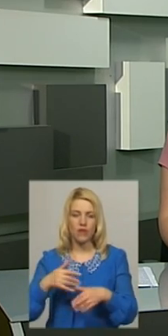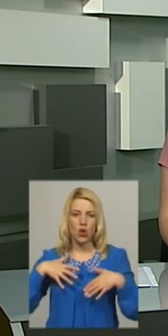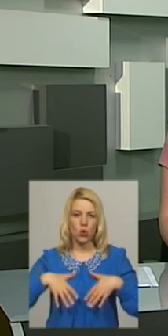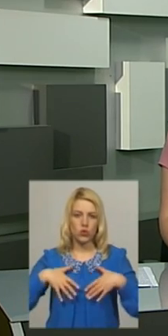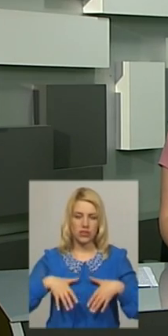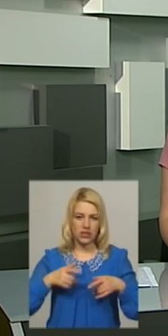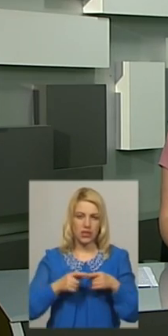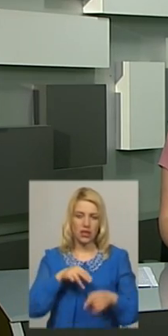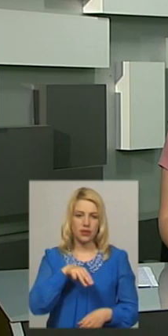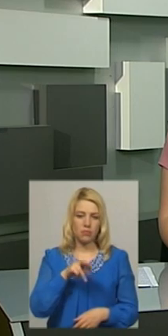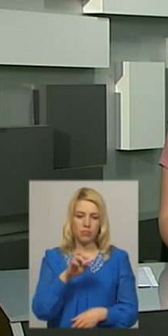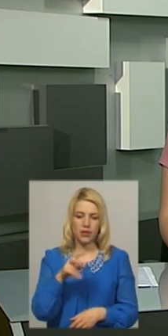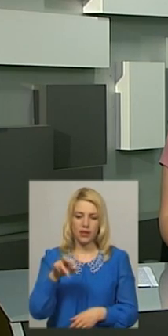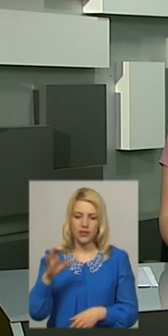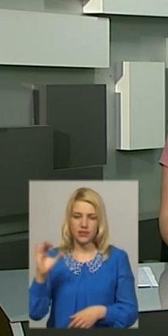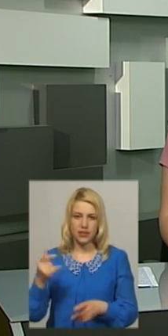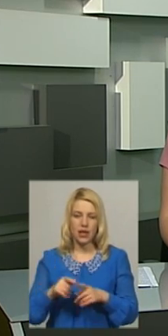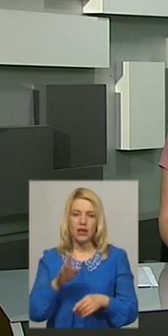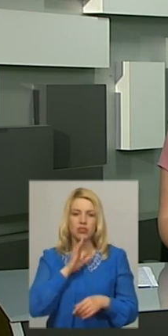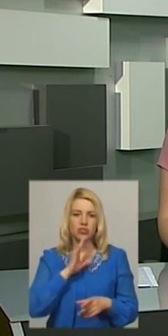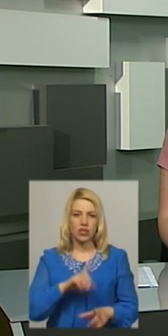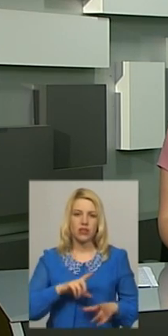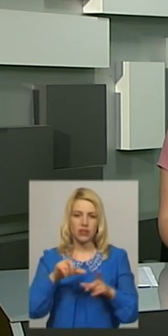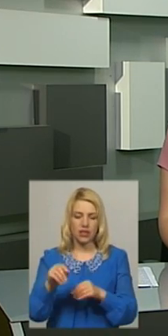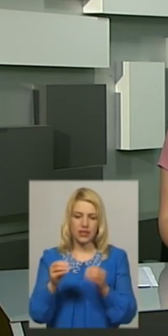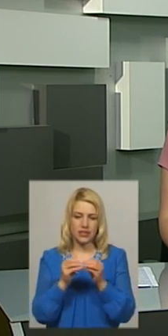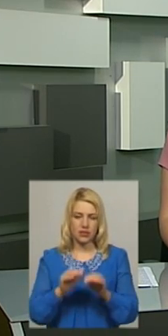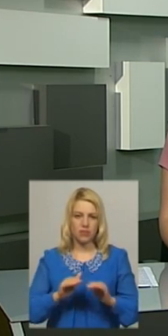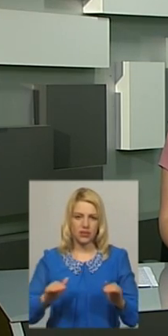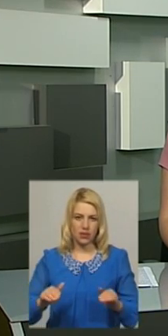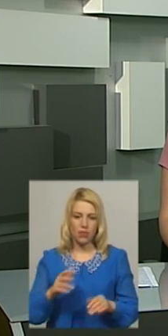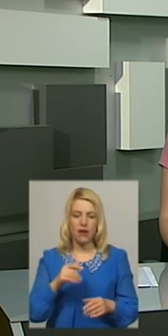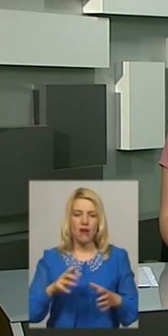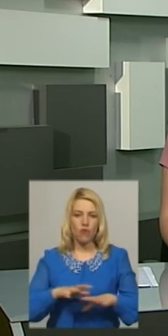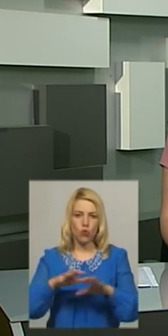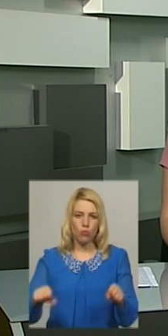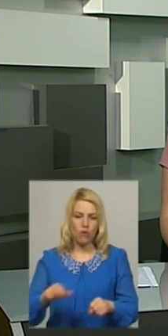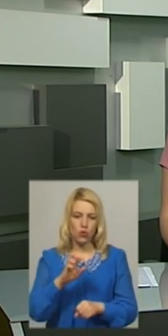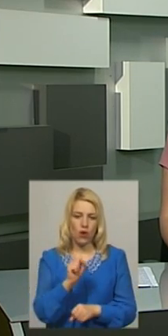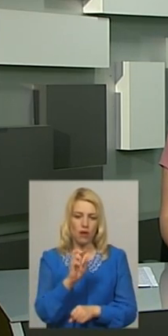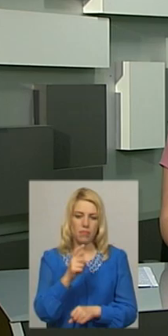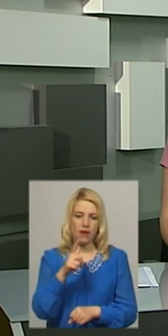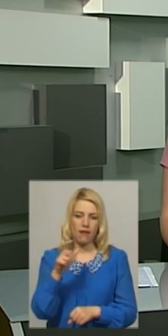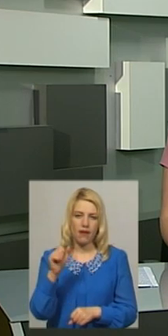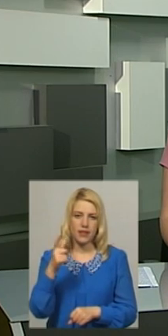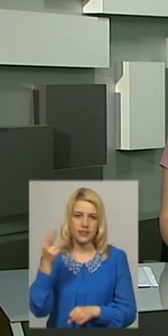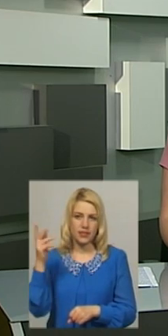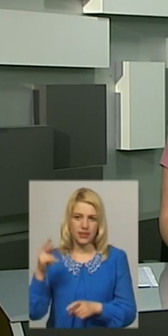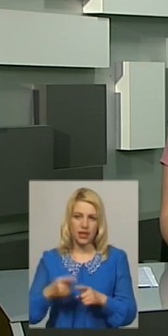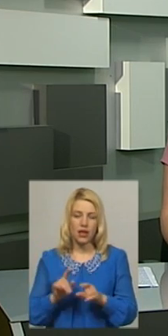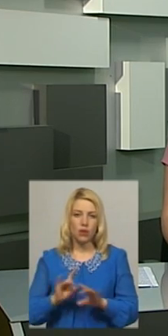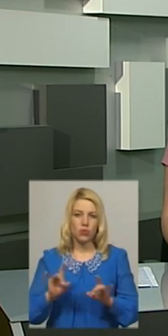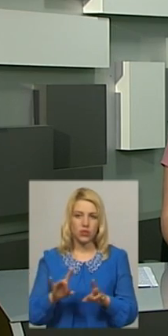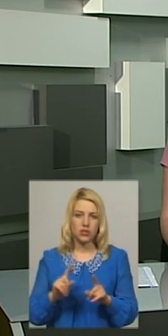Тбілісі. Вона з 10 дітьми їхала в окуповану Абхазію. Як повідомив заступник голови Нацполіції України, правоохоронцям Сусляк